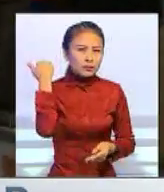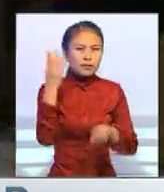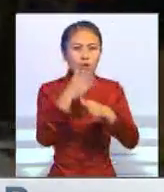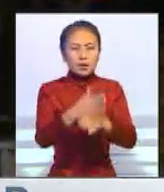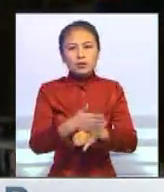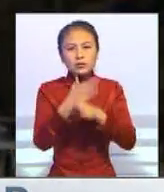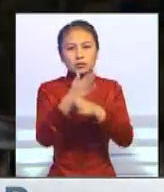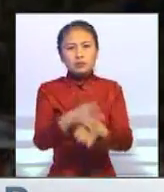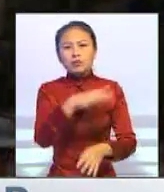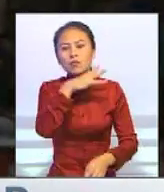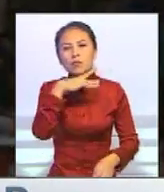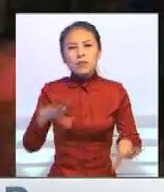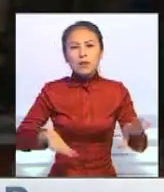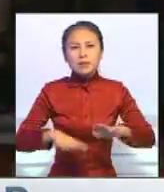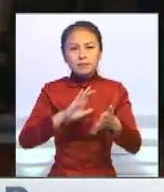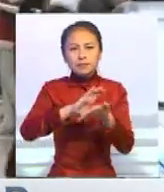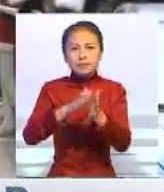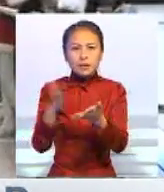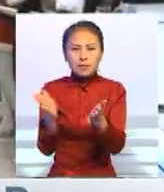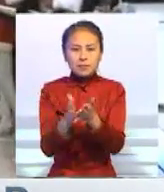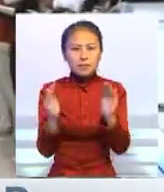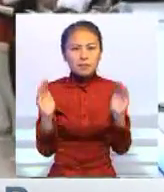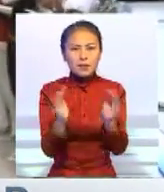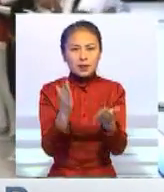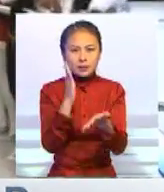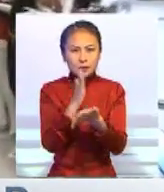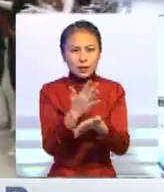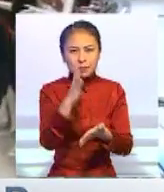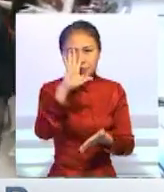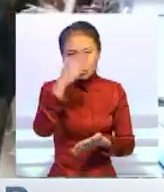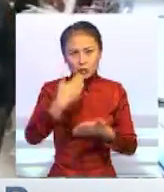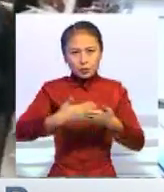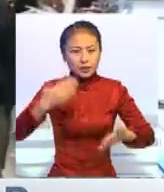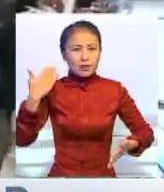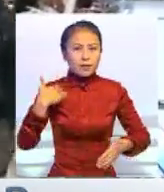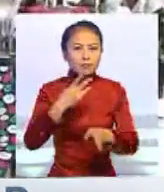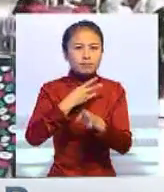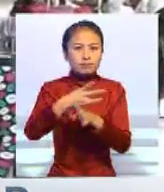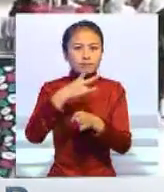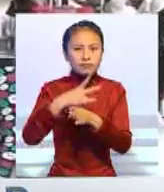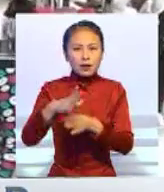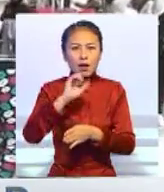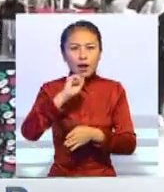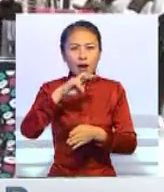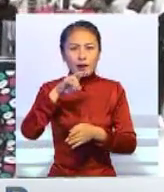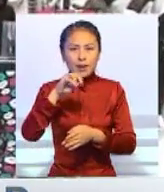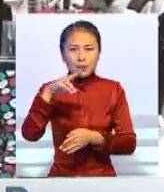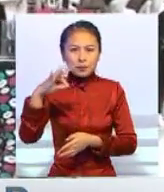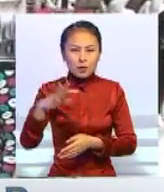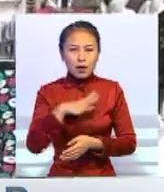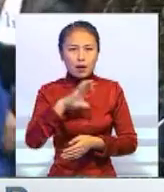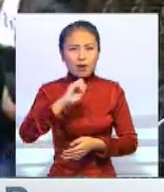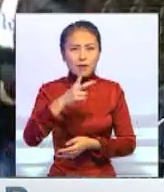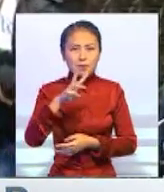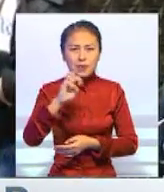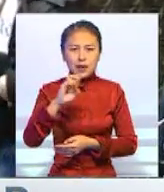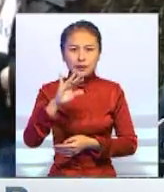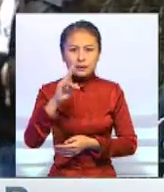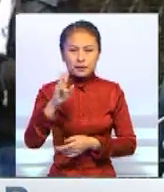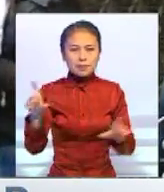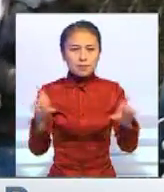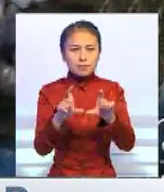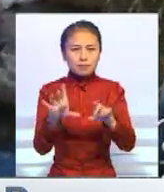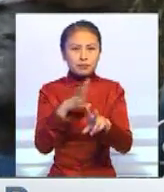сақталған бірнеше шағын базар бар. Естеріңізге сала кетейік, осыдан 5 жыл бұрын ланкестер Алеппаны басып алып, Әл-Мадинадағы бірнеше